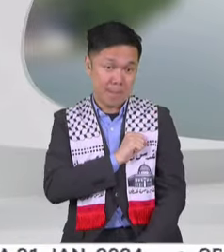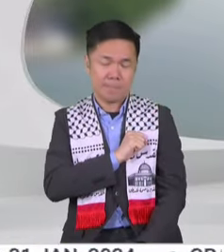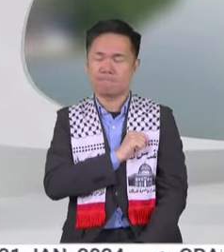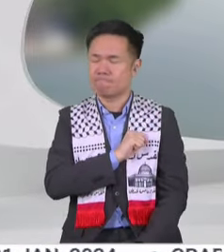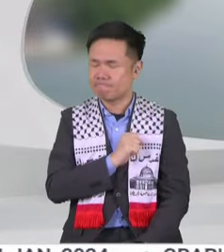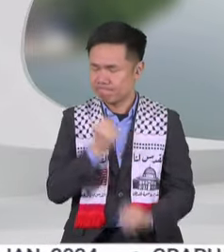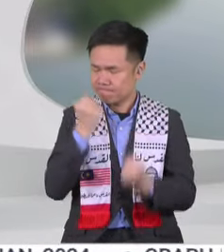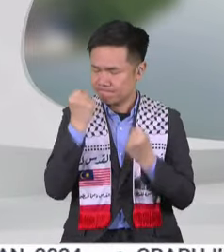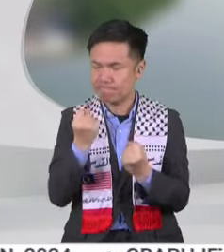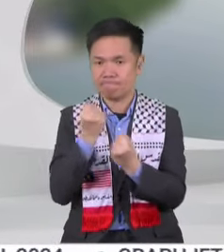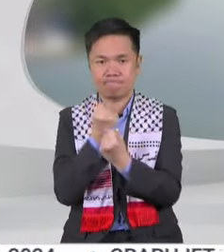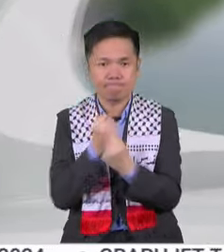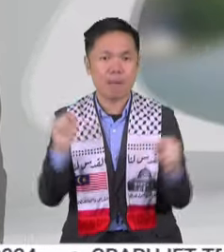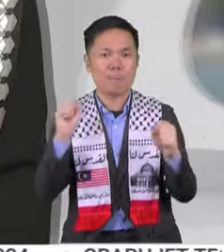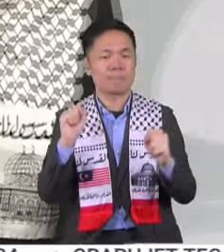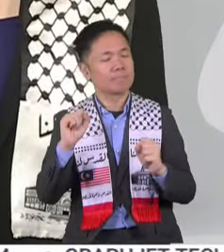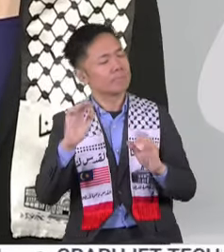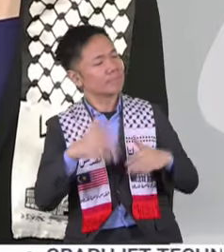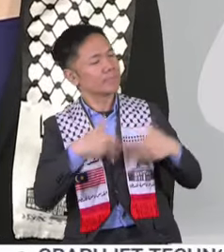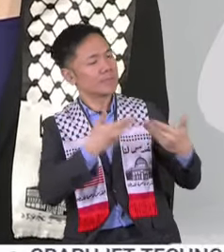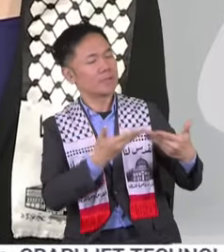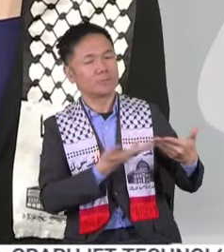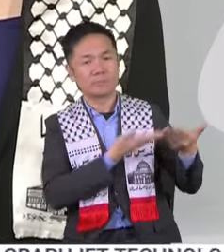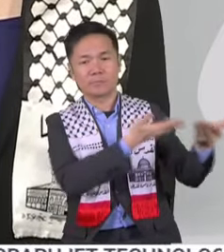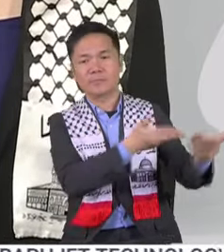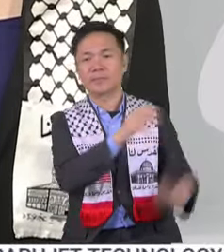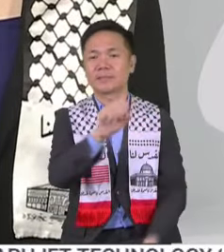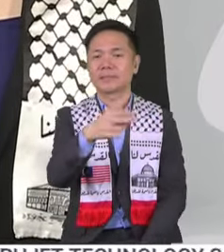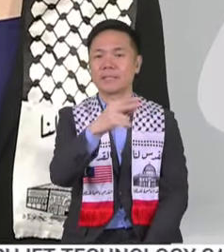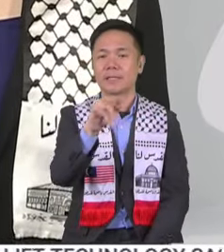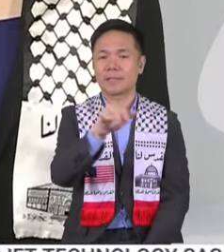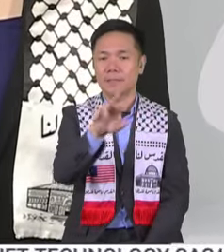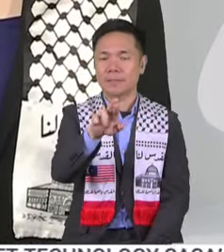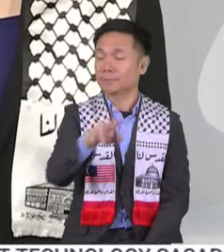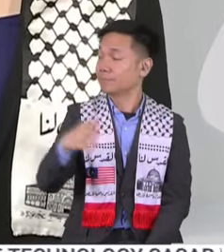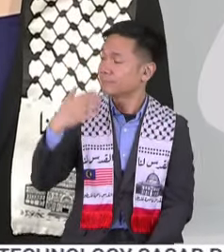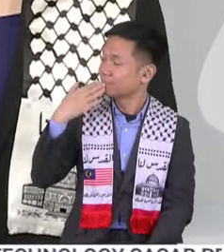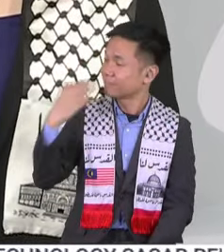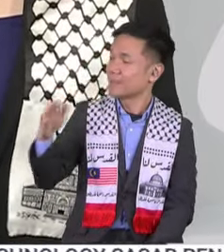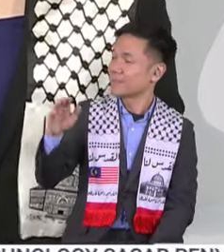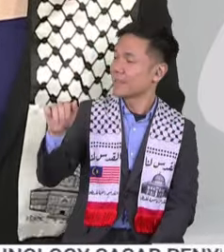merdeka. Kembali bersama Sahih. Silakan, Sahih. Baik, Anne. Terima kasih.